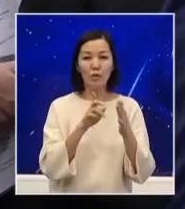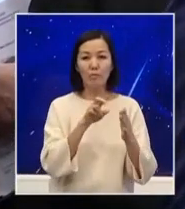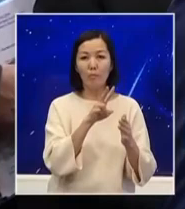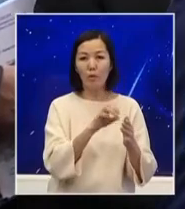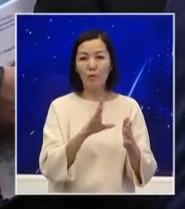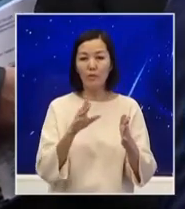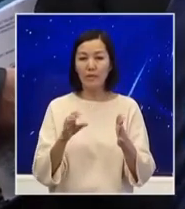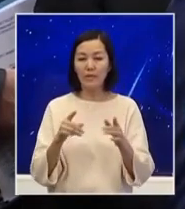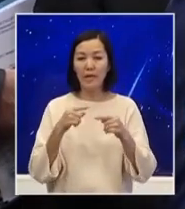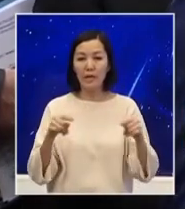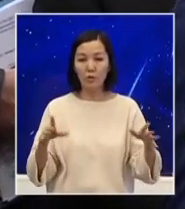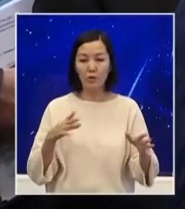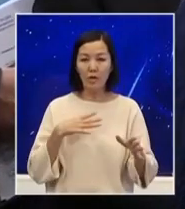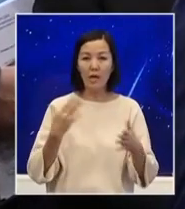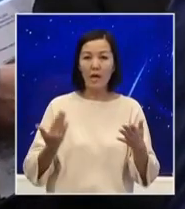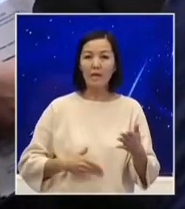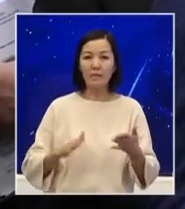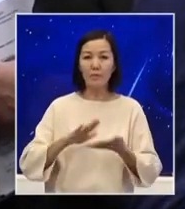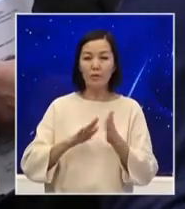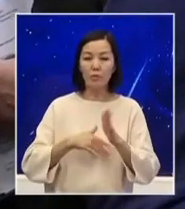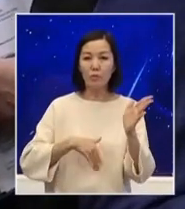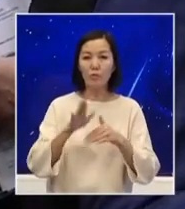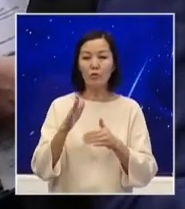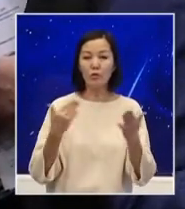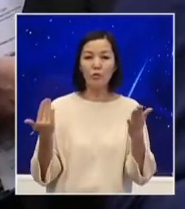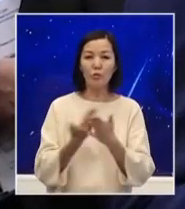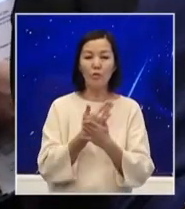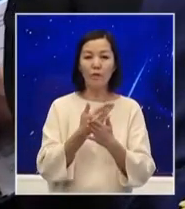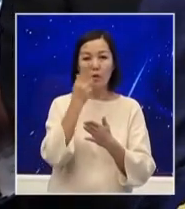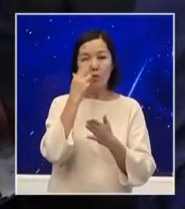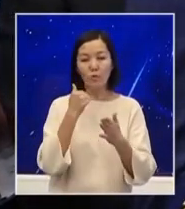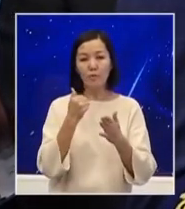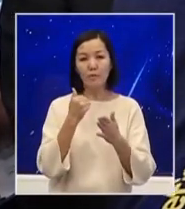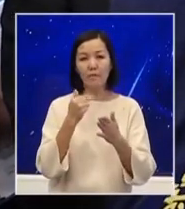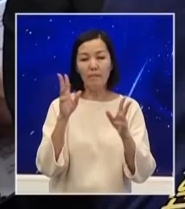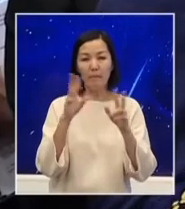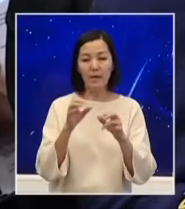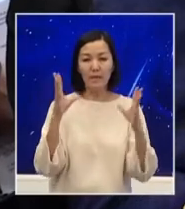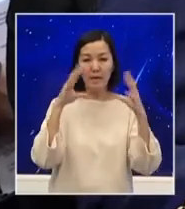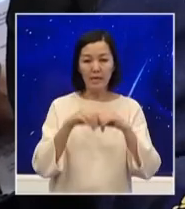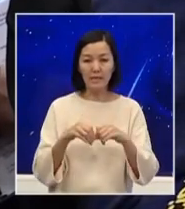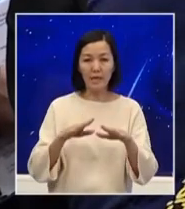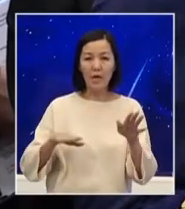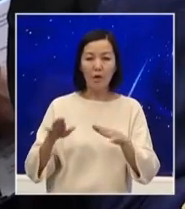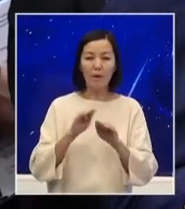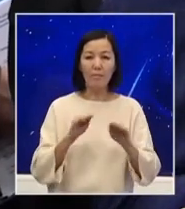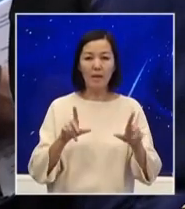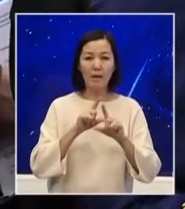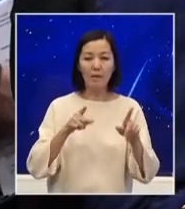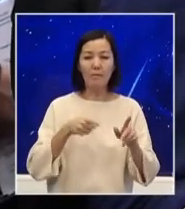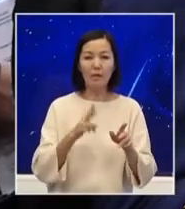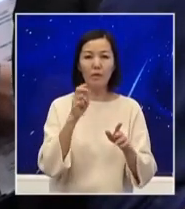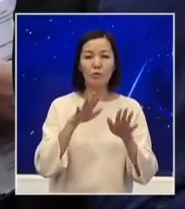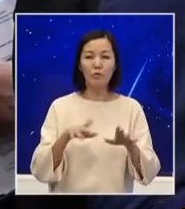секциялары әр түрлі азаматтарға тұруға қолайлы болу үшін заманауи жайлылығы қарастырылған. Мұнымен қоса бұл аумақтан балабақша мен